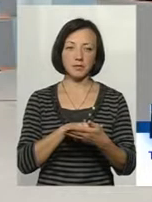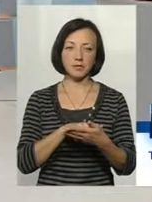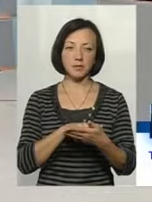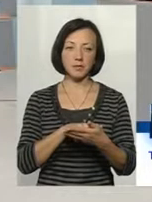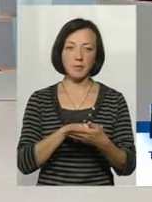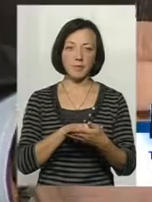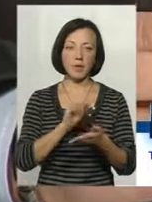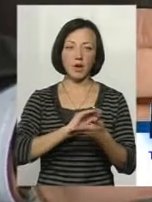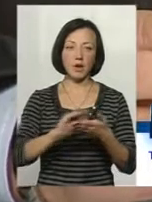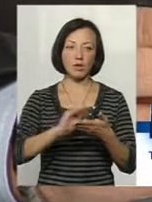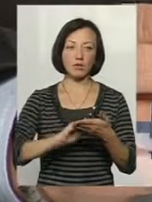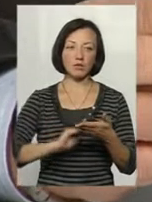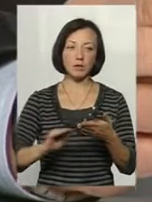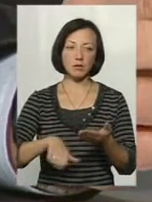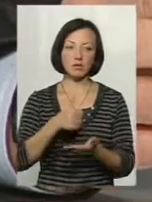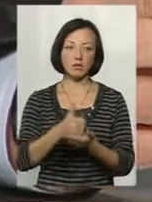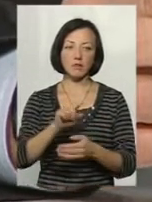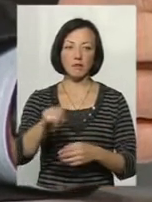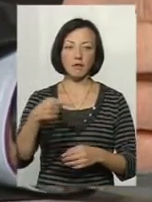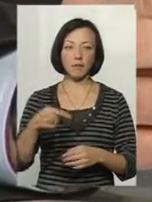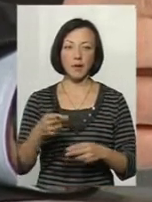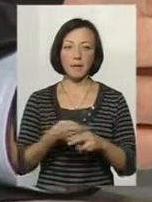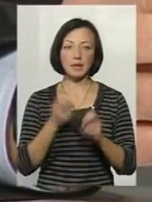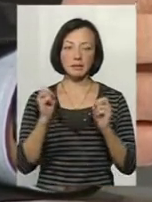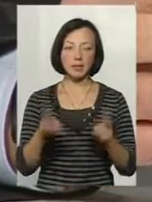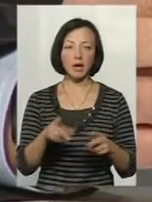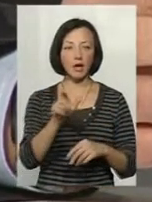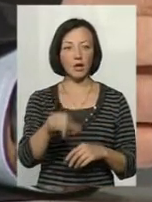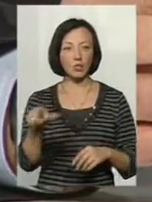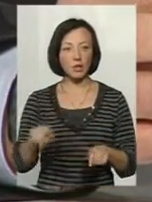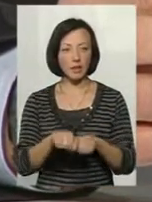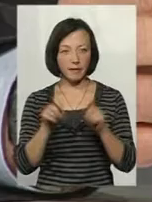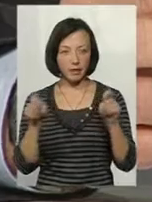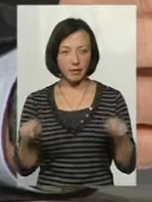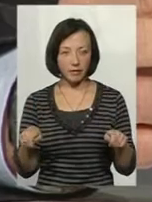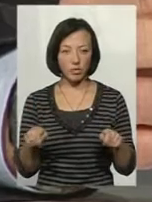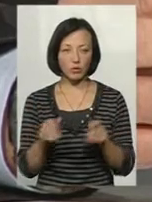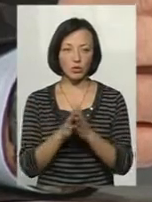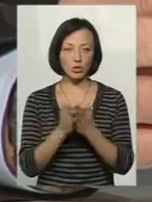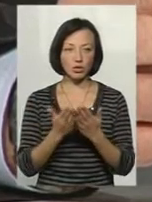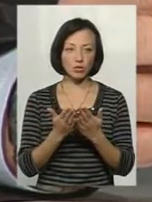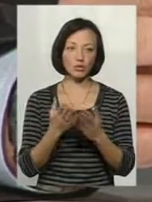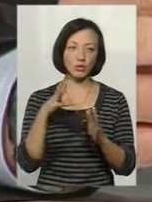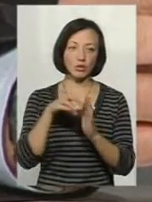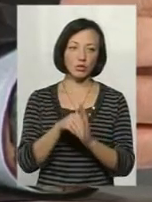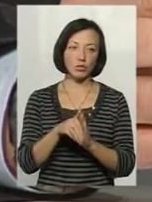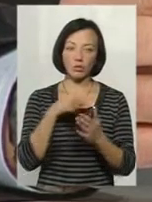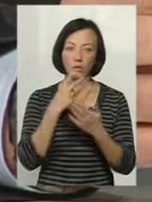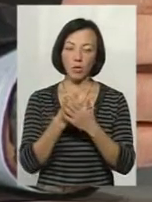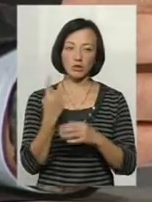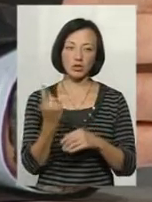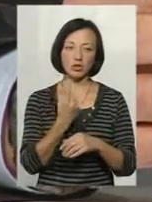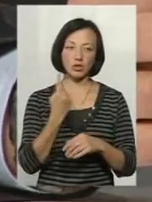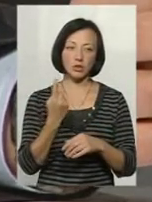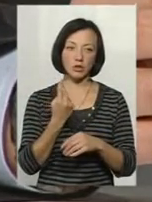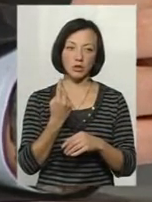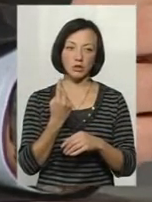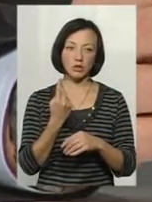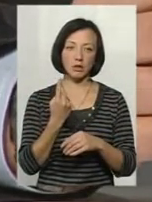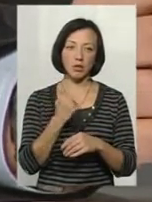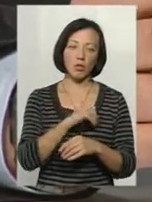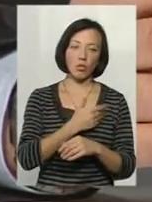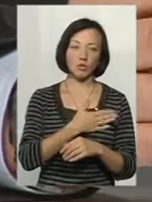буквально три аркуша, де розписані основні вимоги безпеки. Тобто людина, відкриваючи книжку, заносячи показники лічильника, заодно хочеш